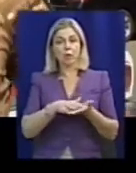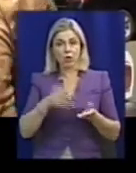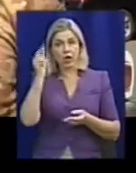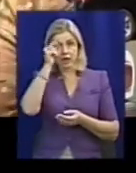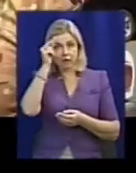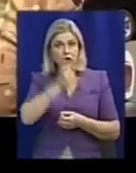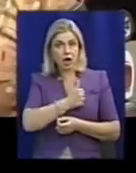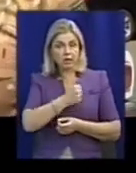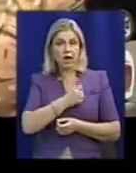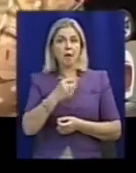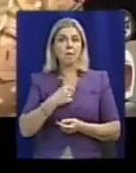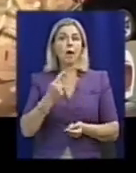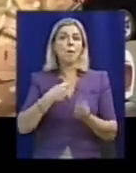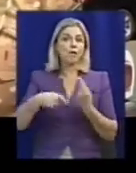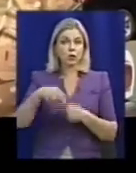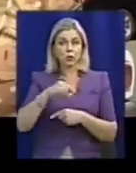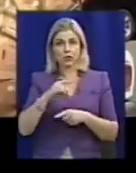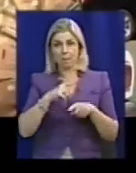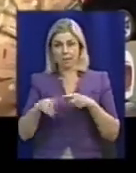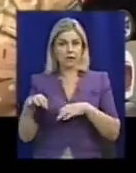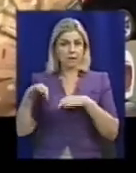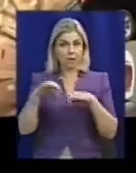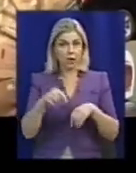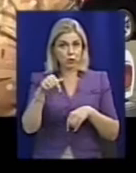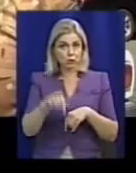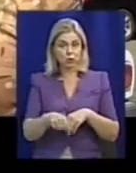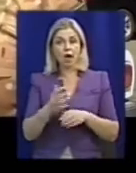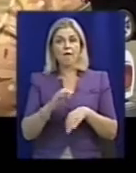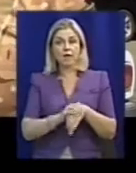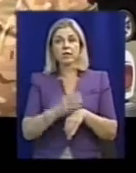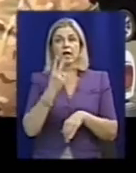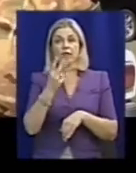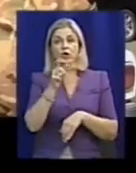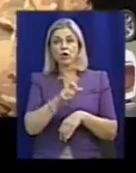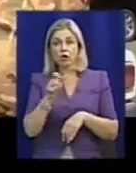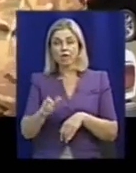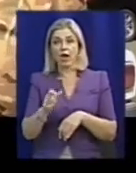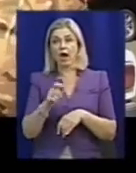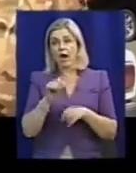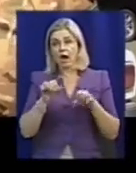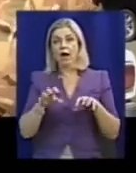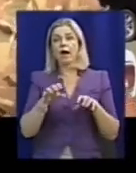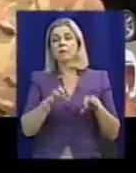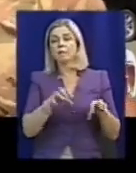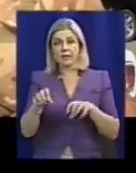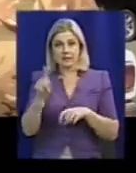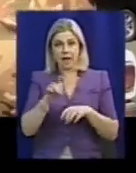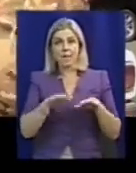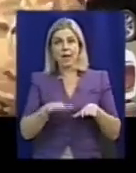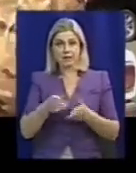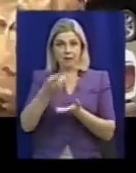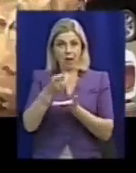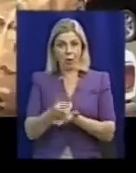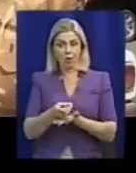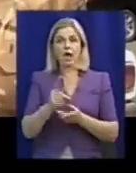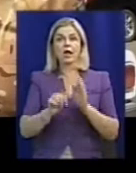проїхали, розвернулися і швидко приїхали сюди. Виявилося, що дві людини не поділили місце і у них почався легкий конфлікт. Спочатку вони